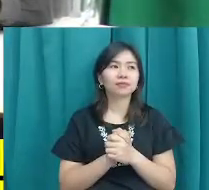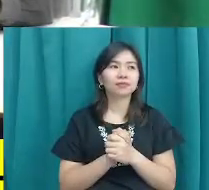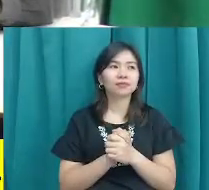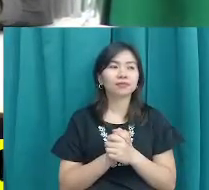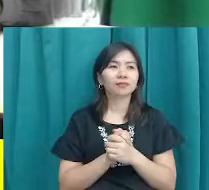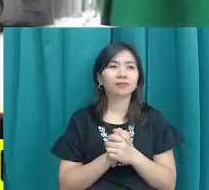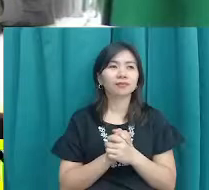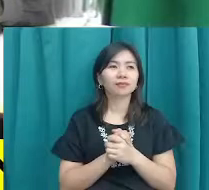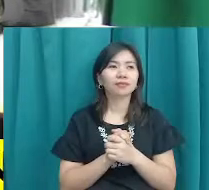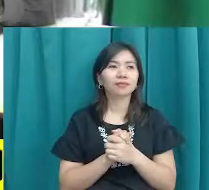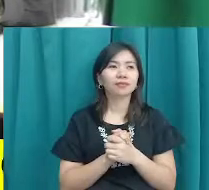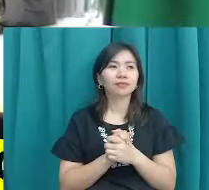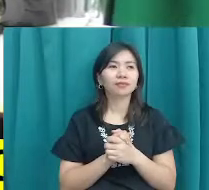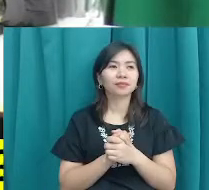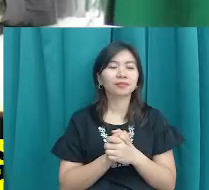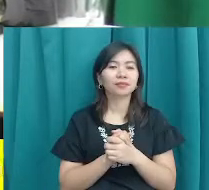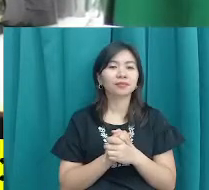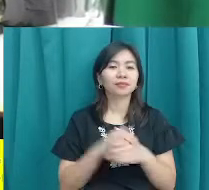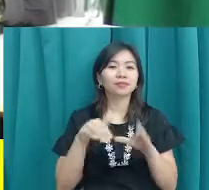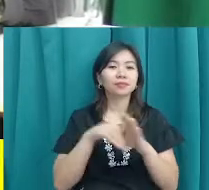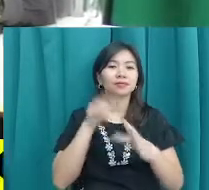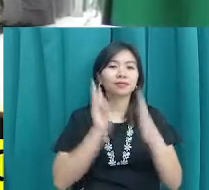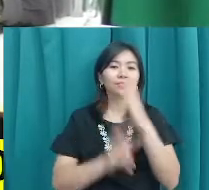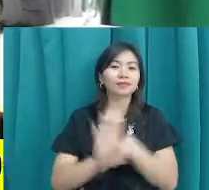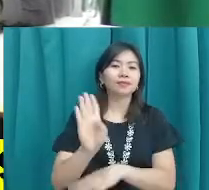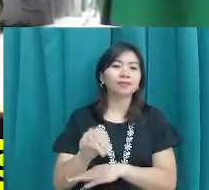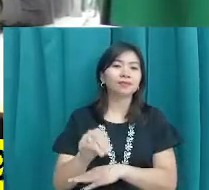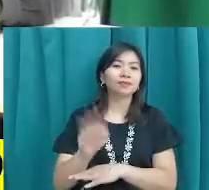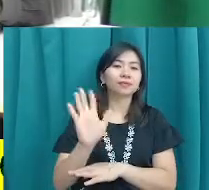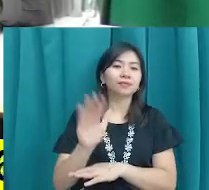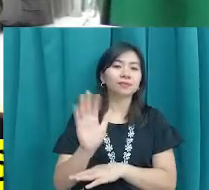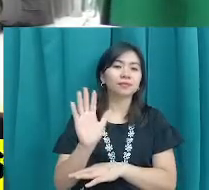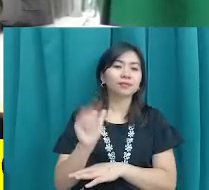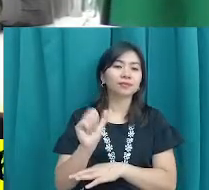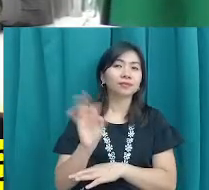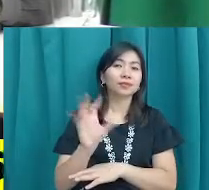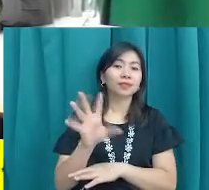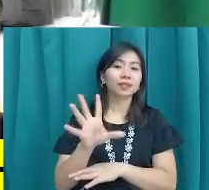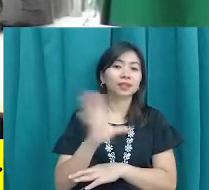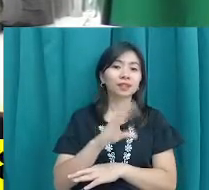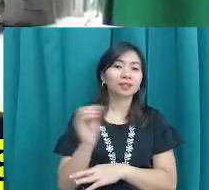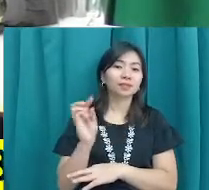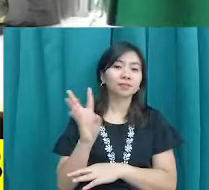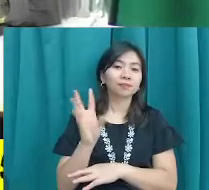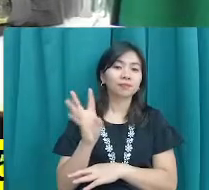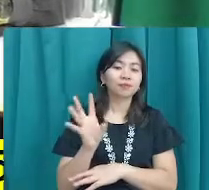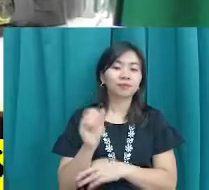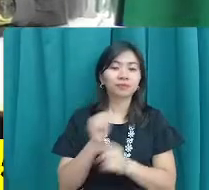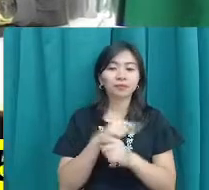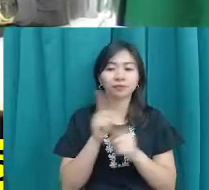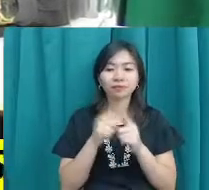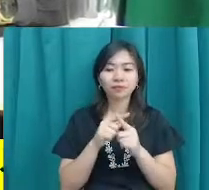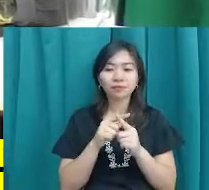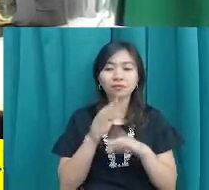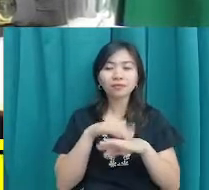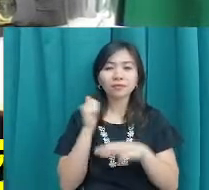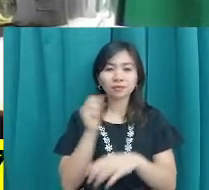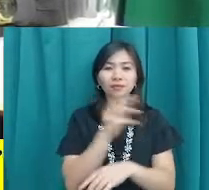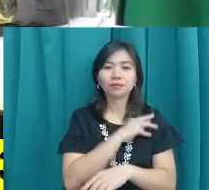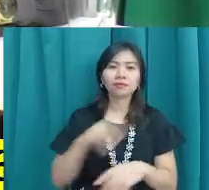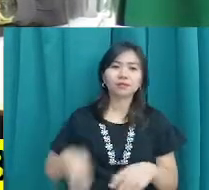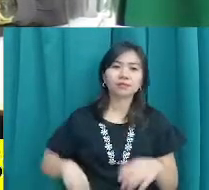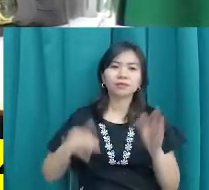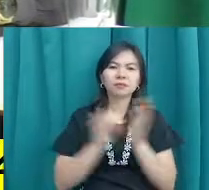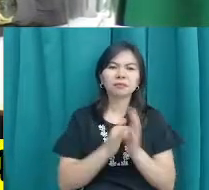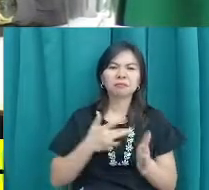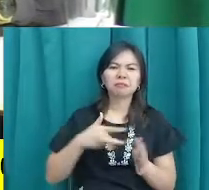Alam mo kung bakit sinasabi ko, Sir Maki, sa verse 14, 15, and 16 na binasa ko? Yung tumawag na Master, na feeling close kay